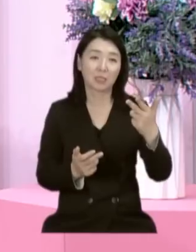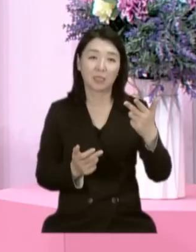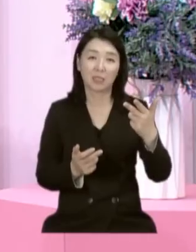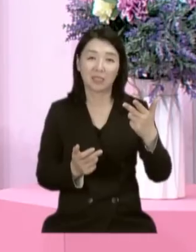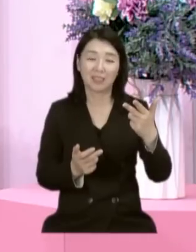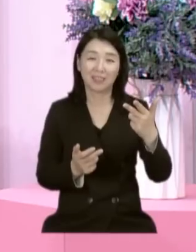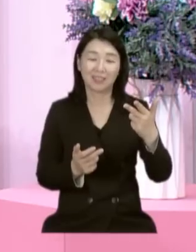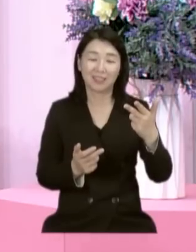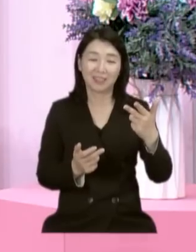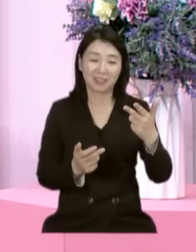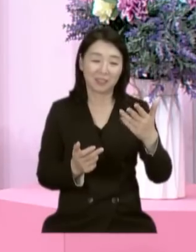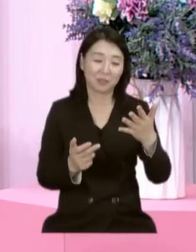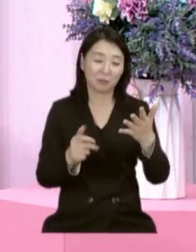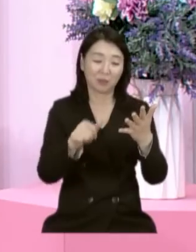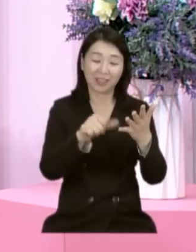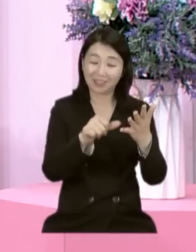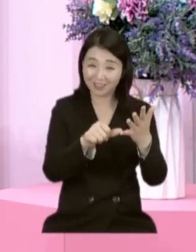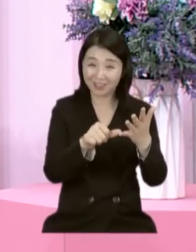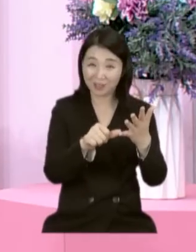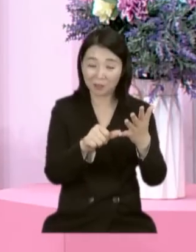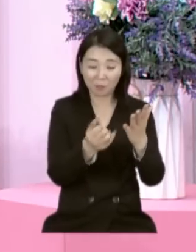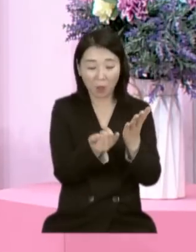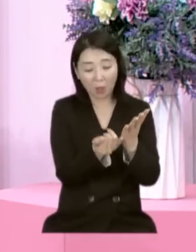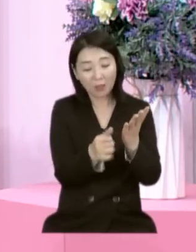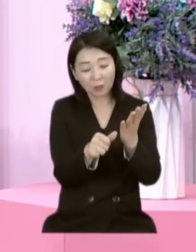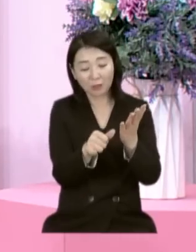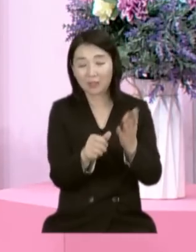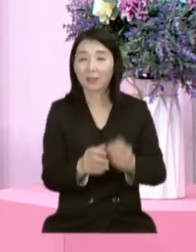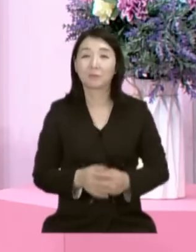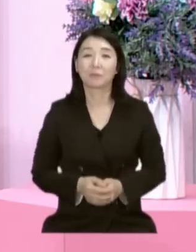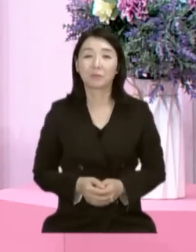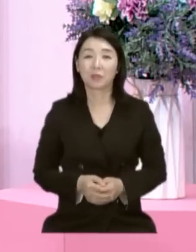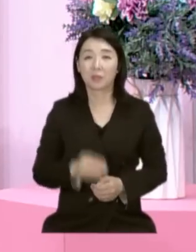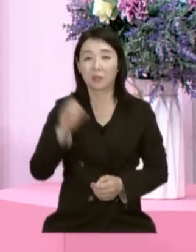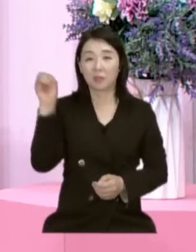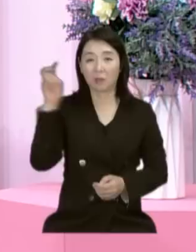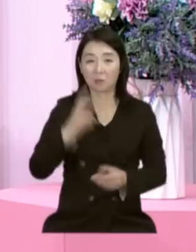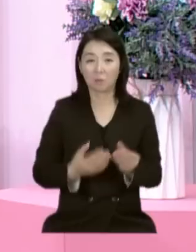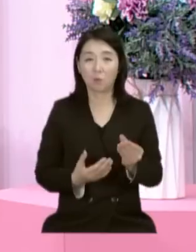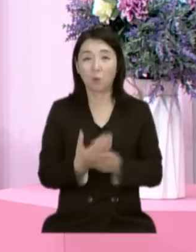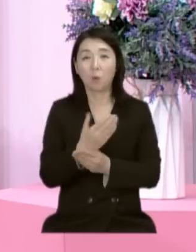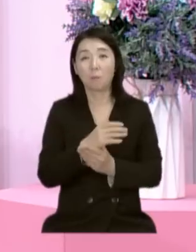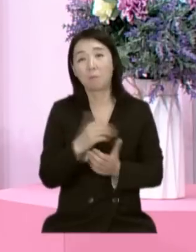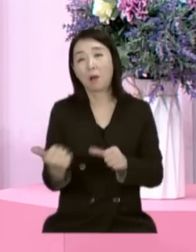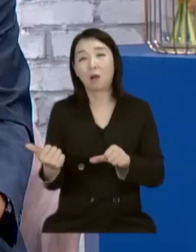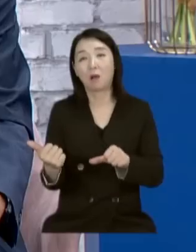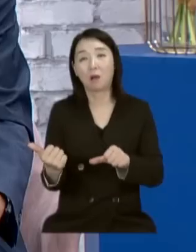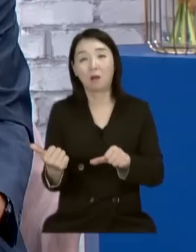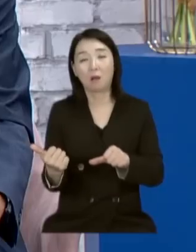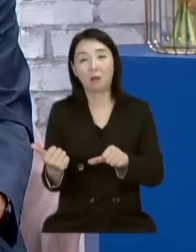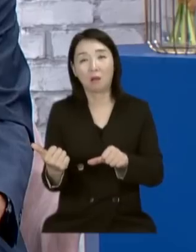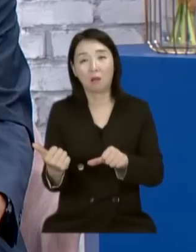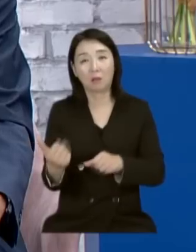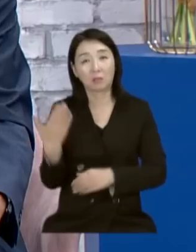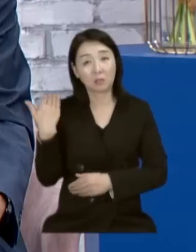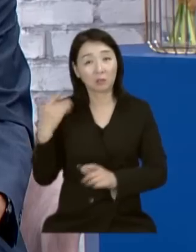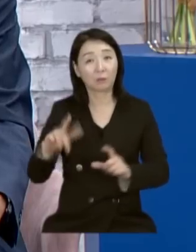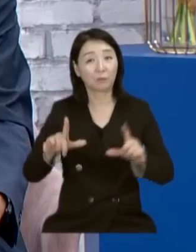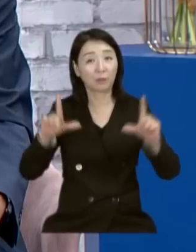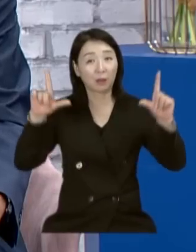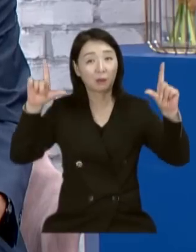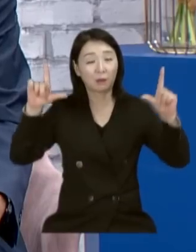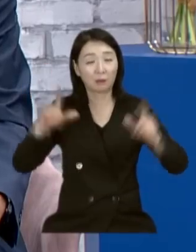네. 거죠. 4형제 중에서 갑자기 교통사고로 직사를 합니다. 그